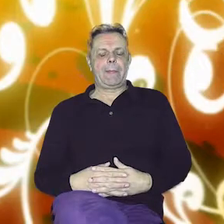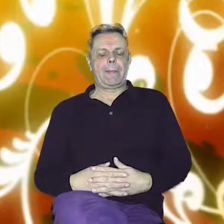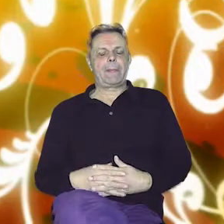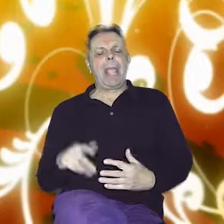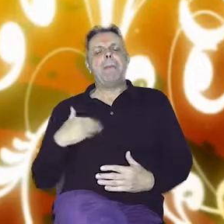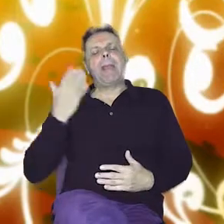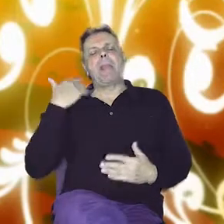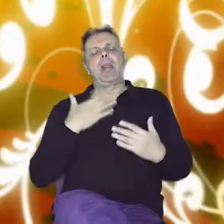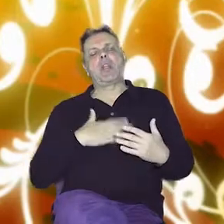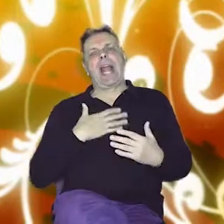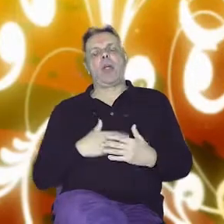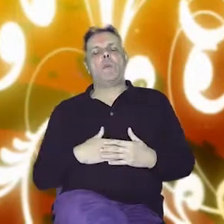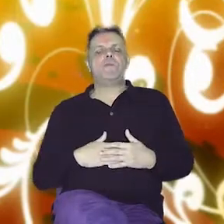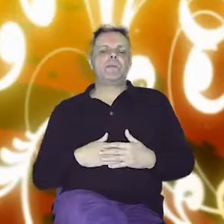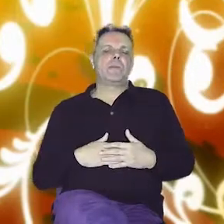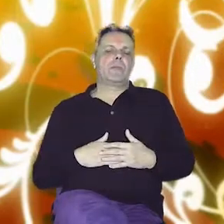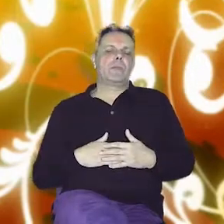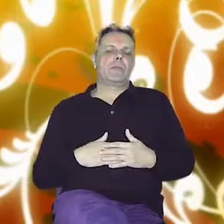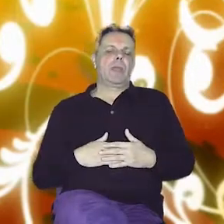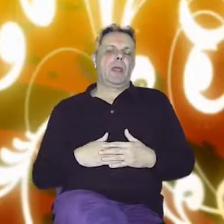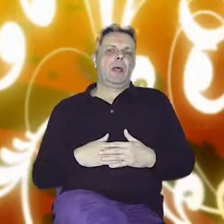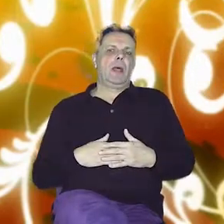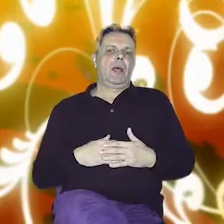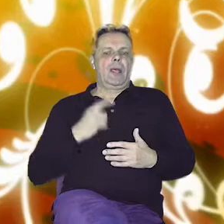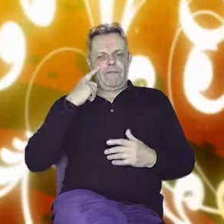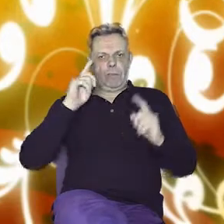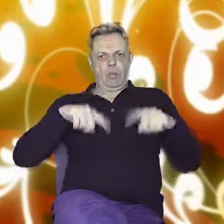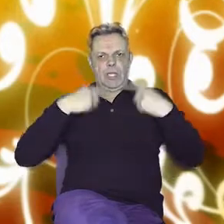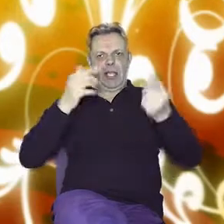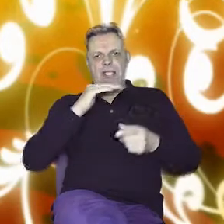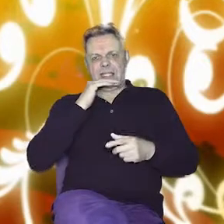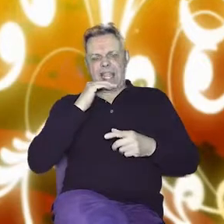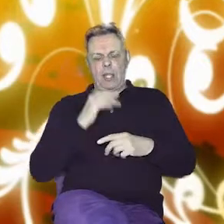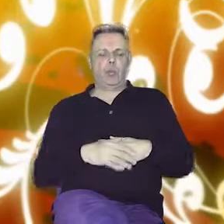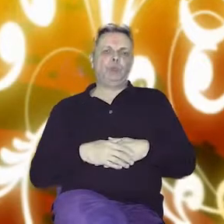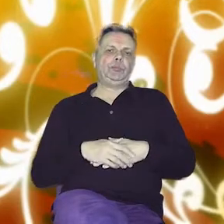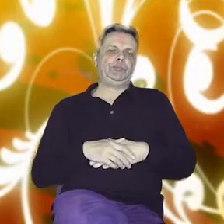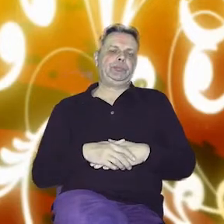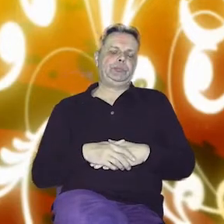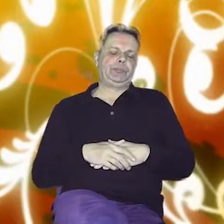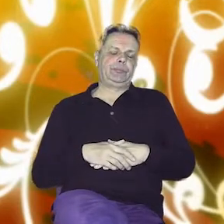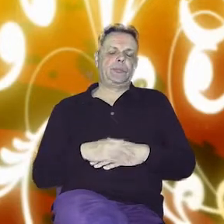Između inog. Hvala vam lijepo. Hvala vam ja. Bilo mi je jako drago i ugodno ovoga druženja. I vama isto,